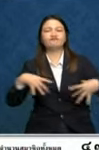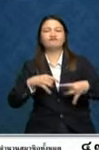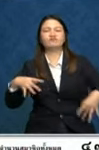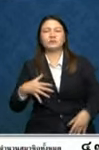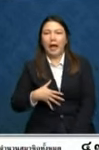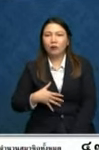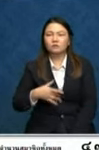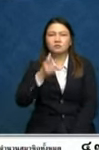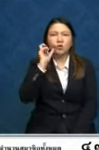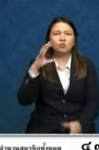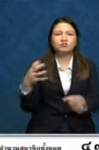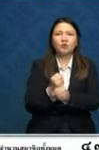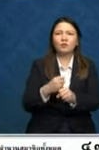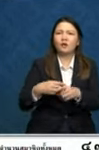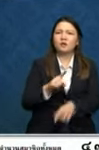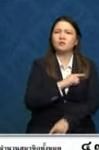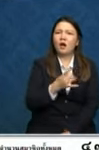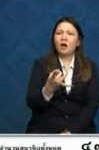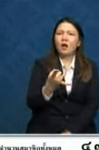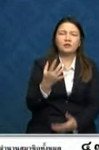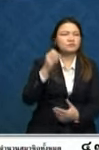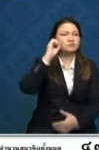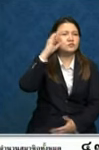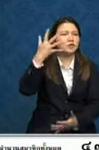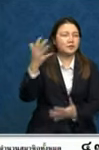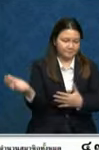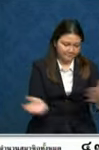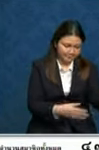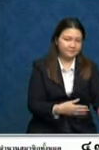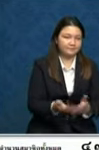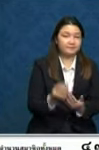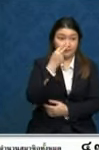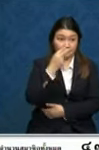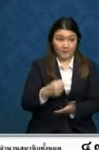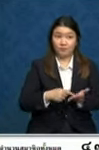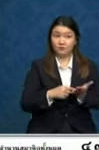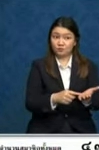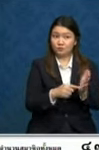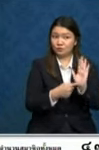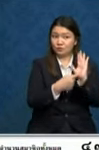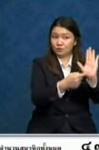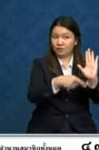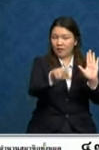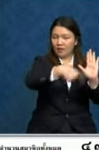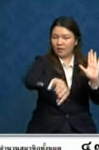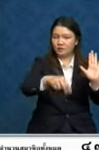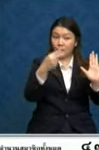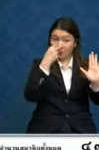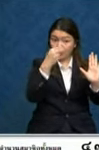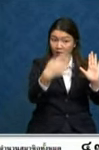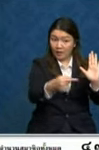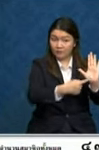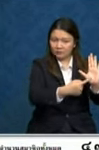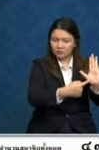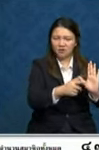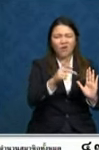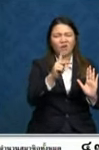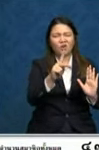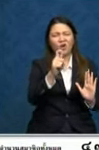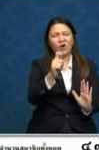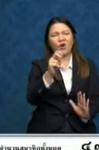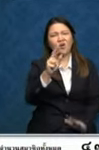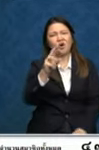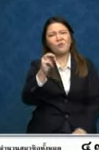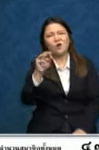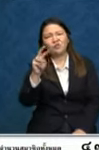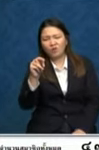านครับผมขอตั้งอีกคำถามนึงครับว่าจากตัวอย่างที่ผมได้หยิบยกขึ้นมาเหตุใดเราจึงต้องมีกรมน.มาช่วยอำน